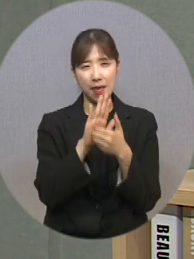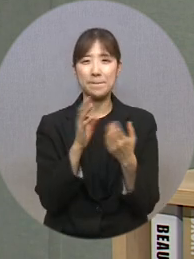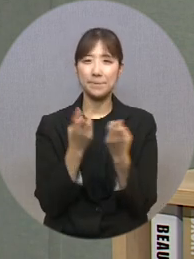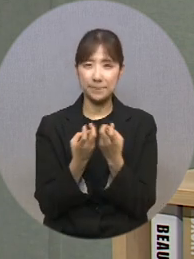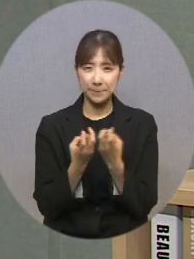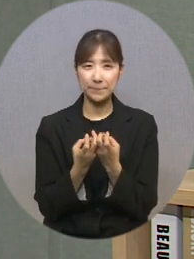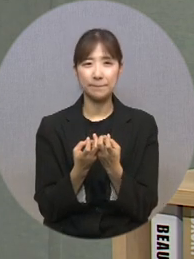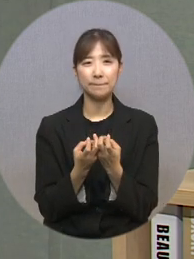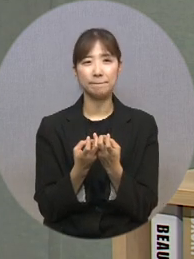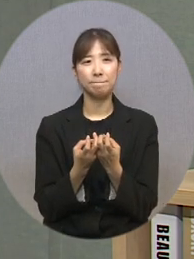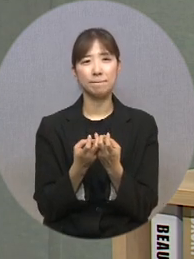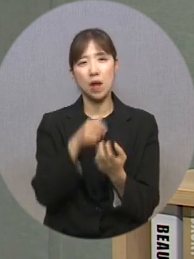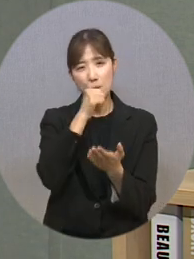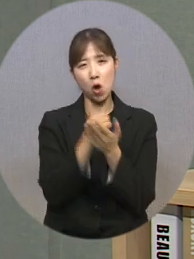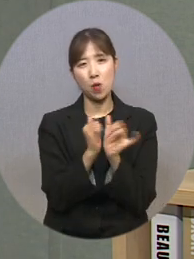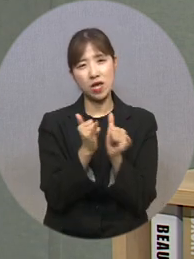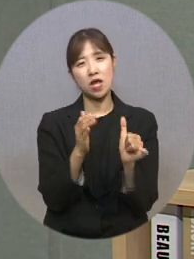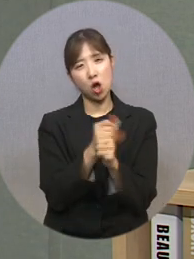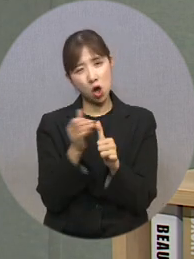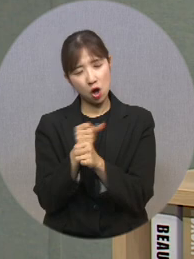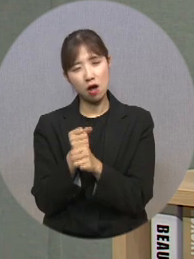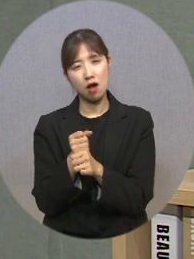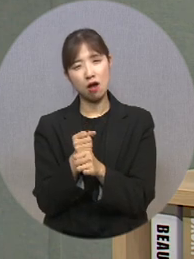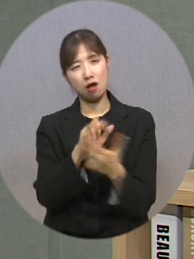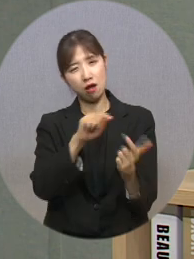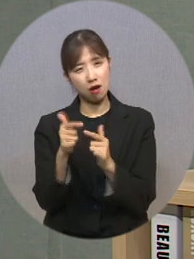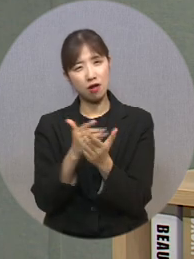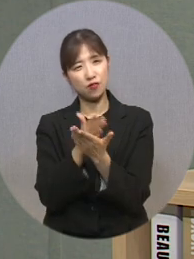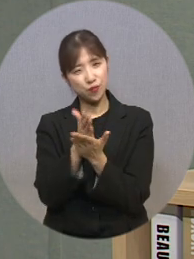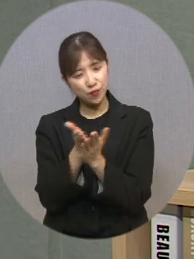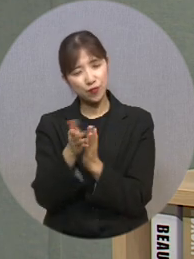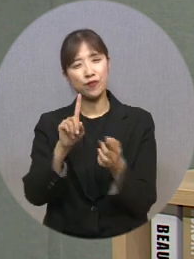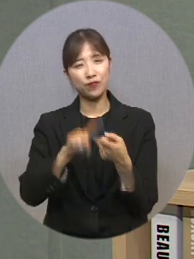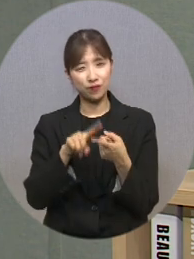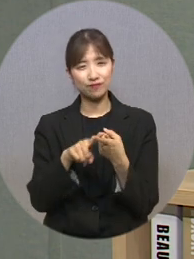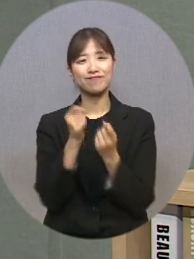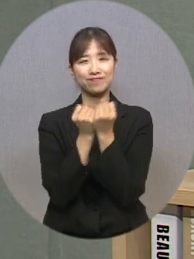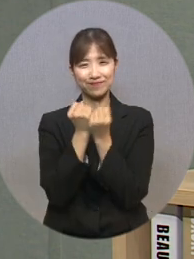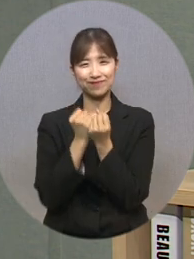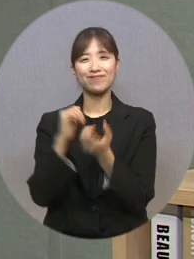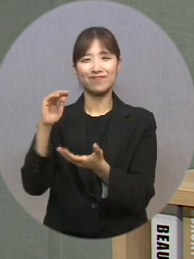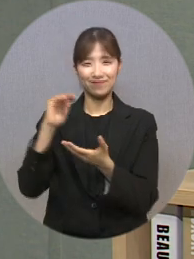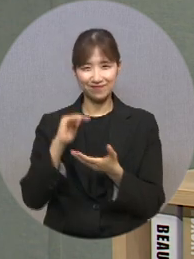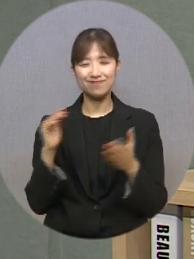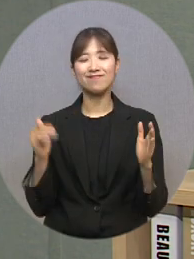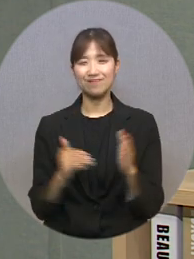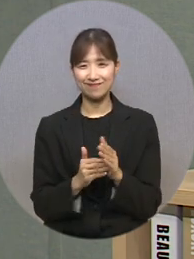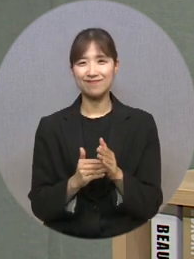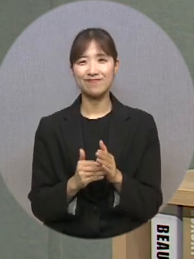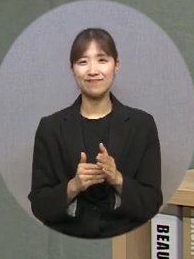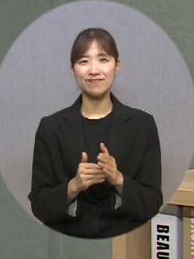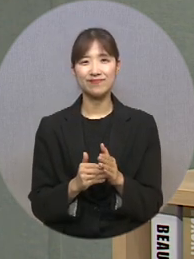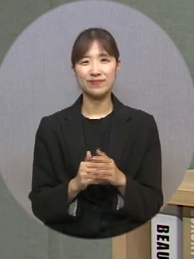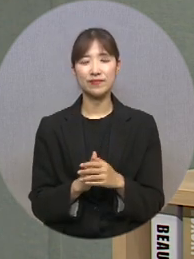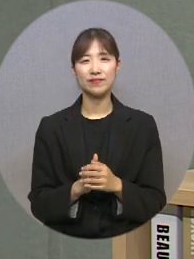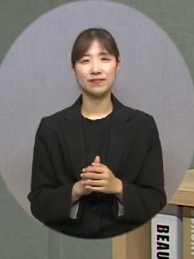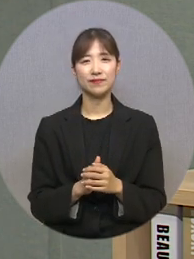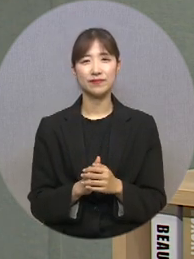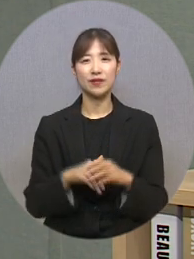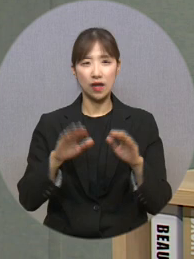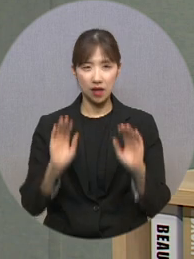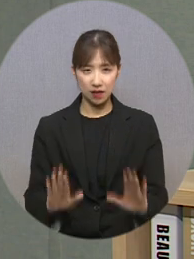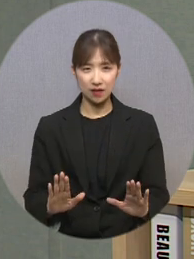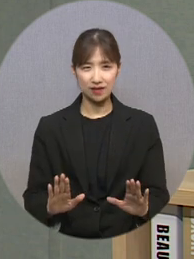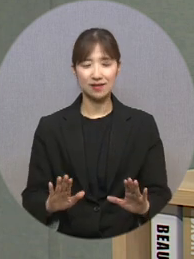예방책이라든가 범인들의 검거에 여러 가지 유형에 대해서 설명을 잘 들어봤습니다.